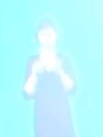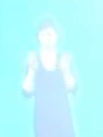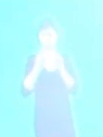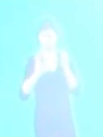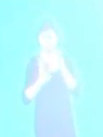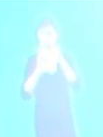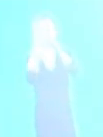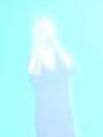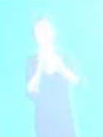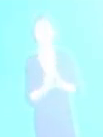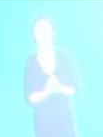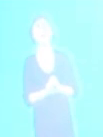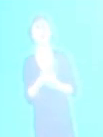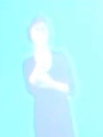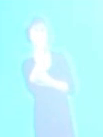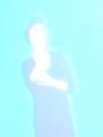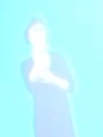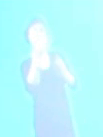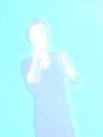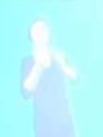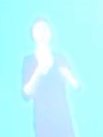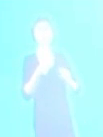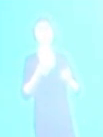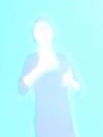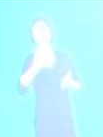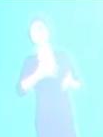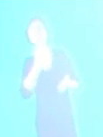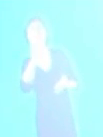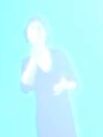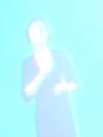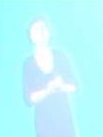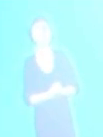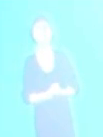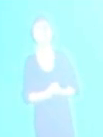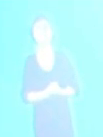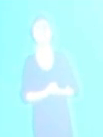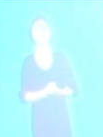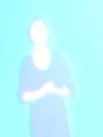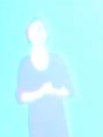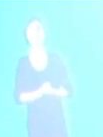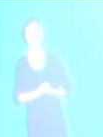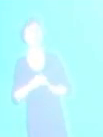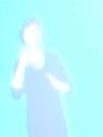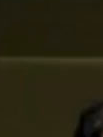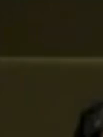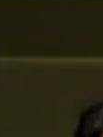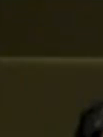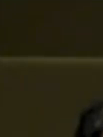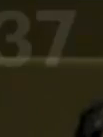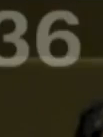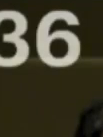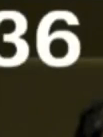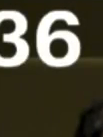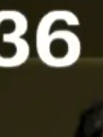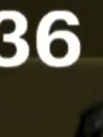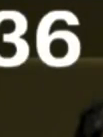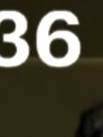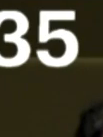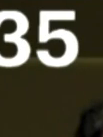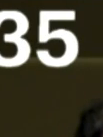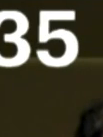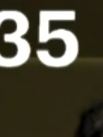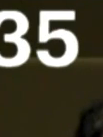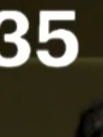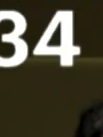être une formidable opportunité, notamment pour les territoires, grâce aux objets connectés, à la domotique, au